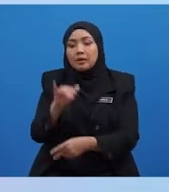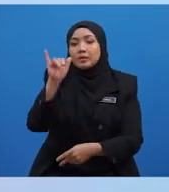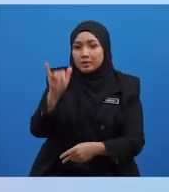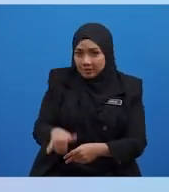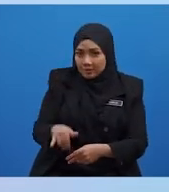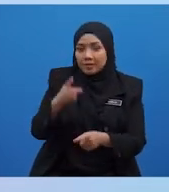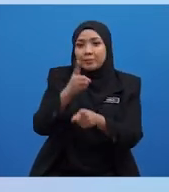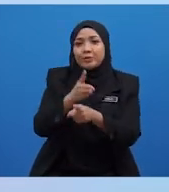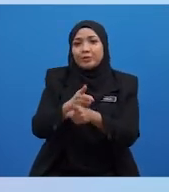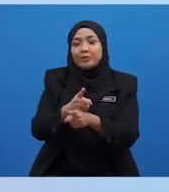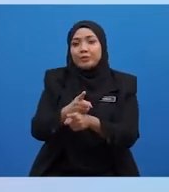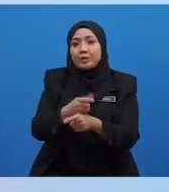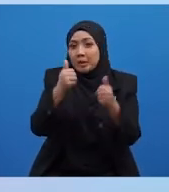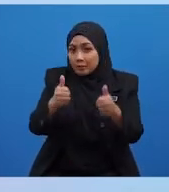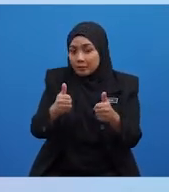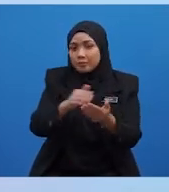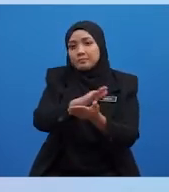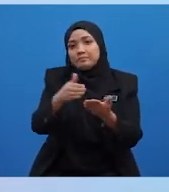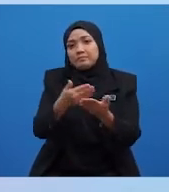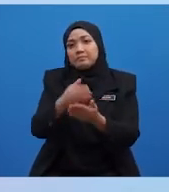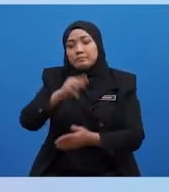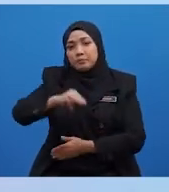publicity dan promosi jualan.